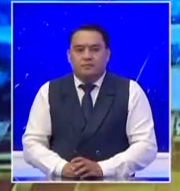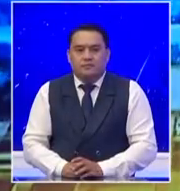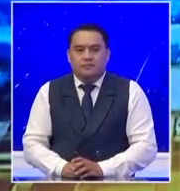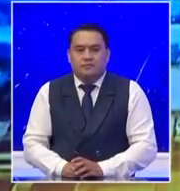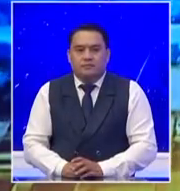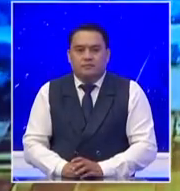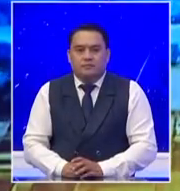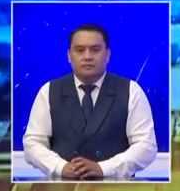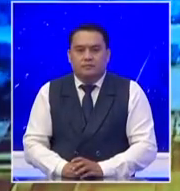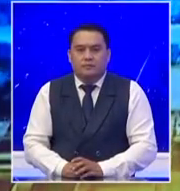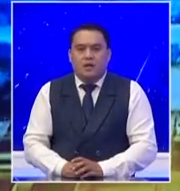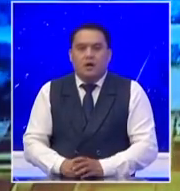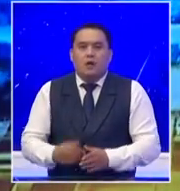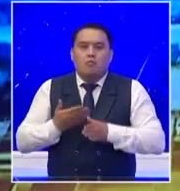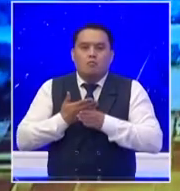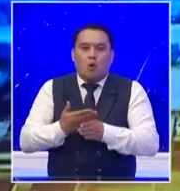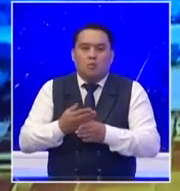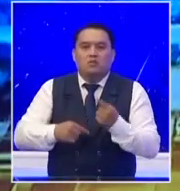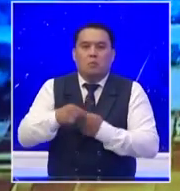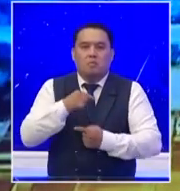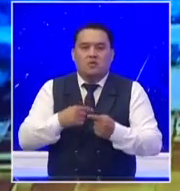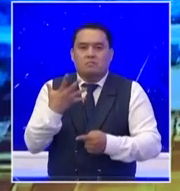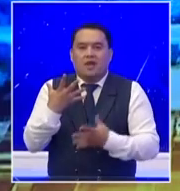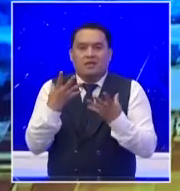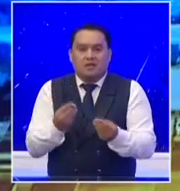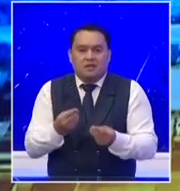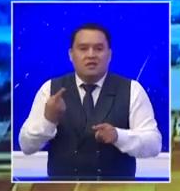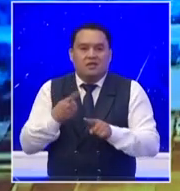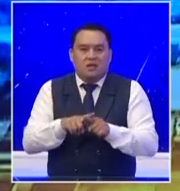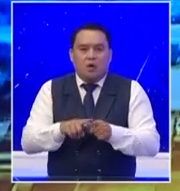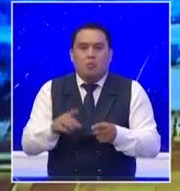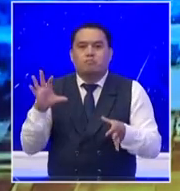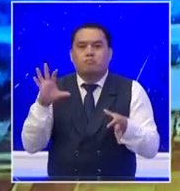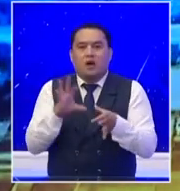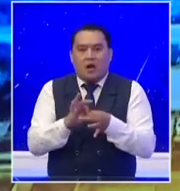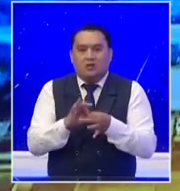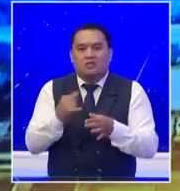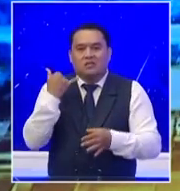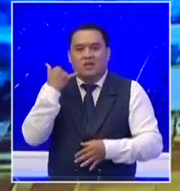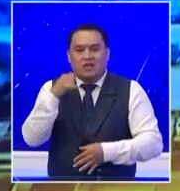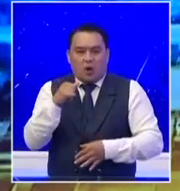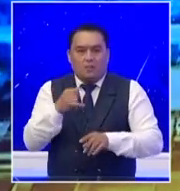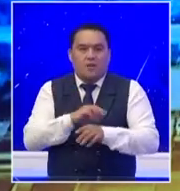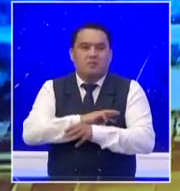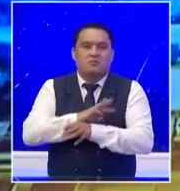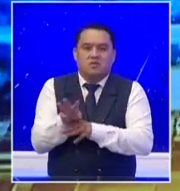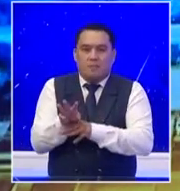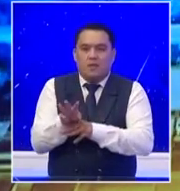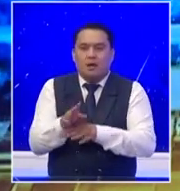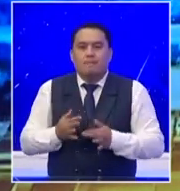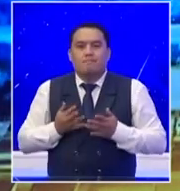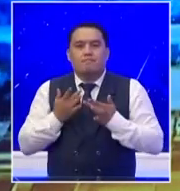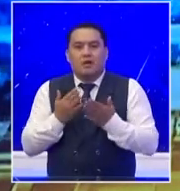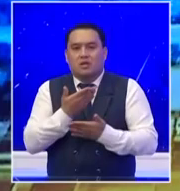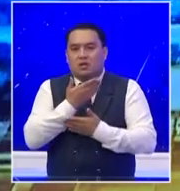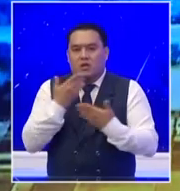А вот в помощь бизнесу до 5 дней сократился срок выдачи тех условий на подключение к сетям электроснабжения. Также у потребителя